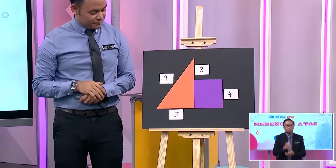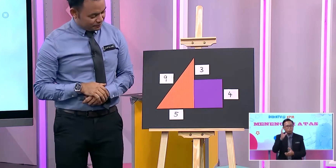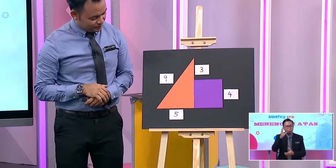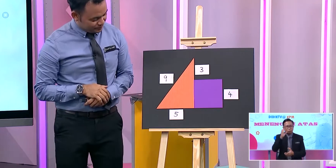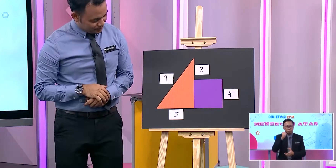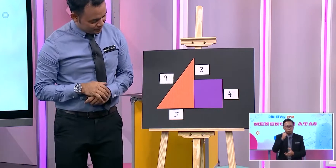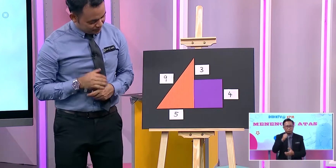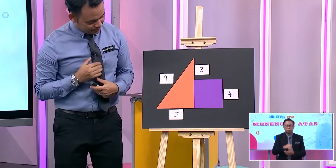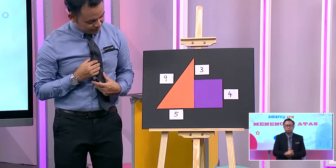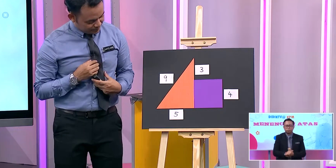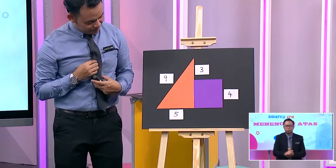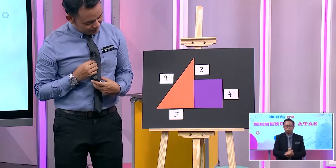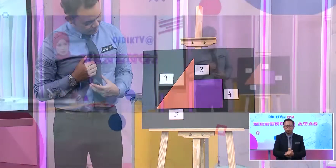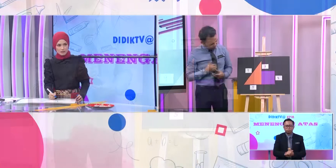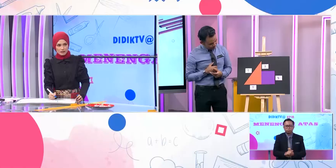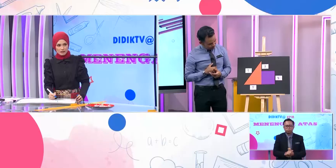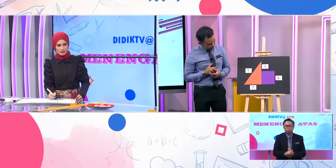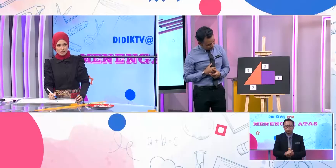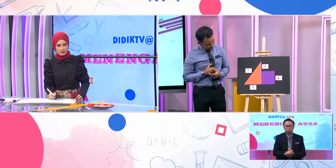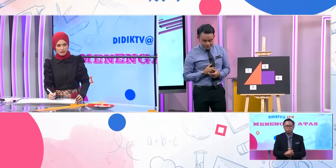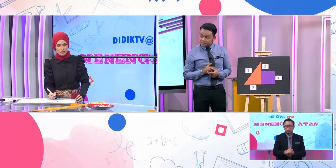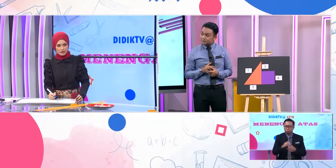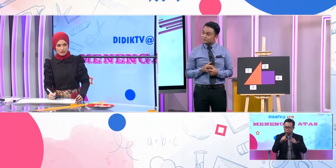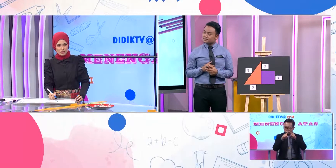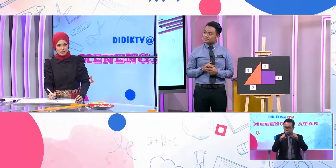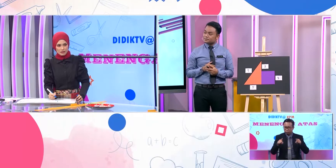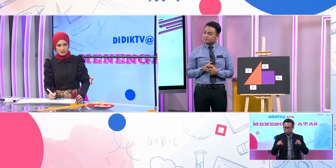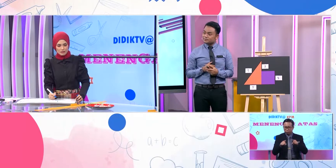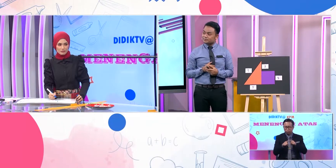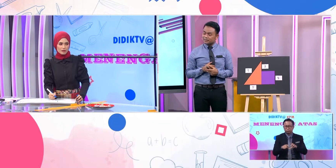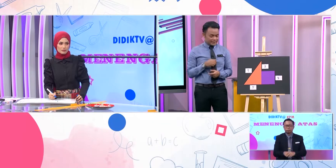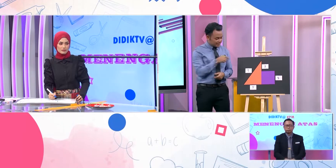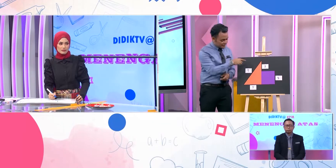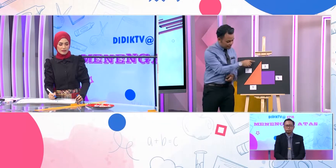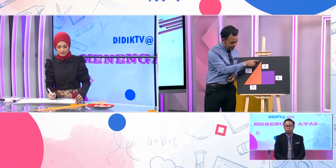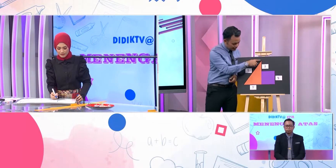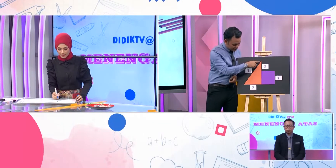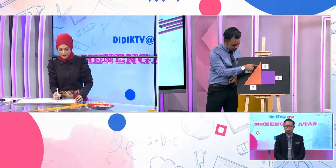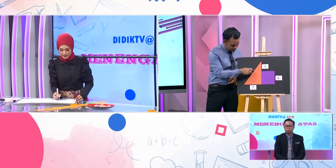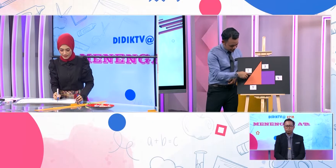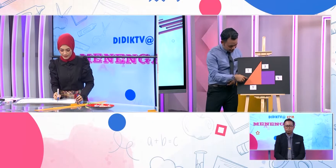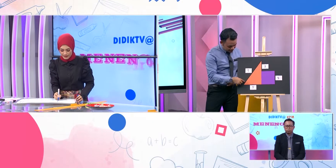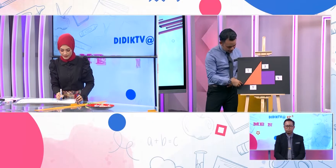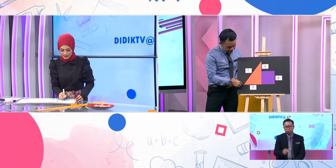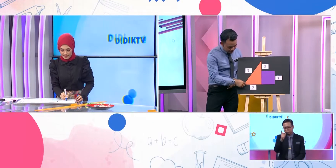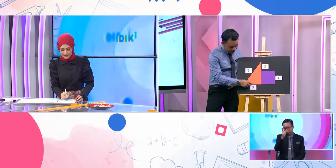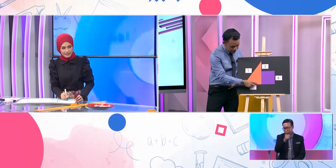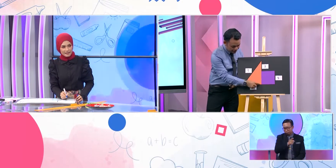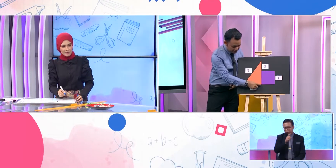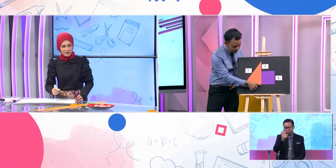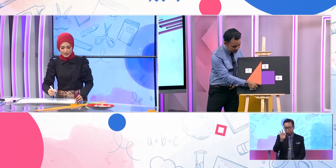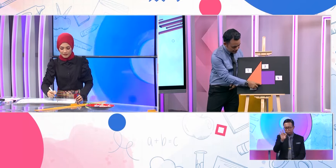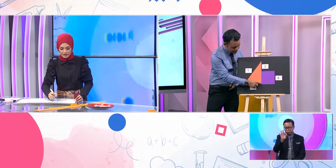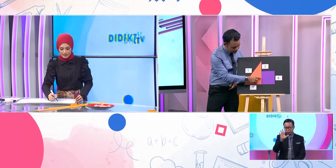nama bentuknya Senki tinggl d hai oke di sini 9 oke di sini